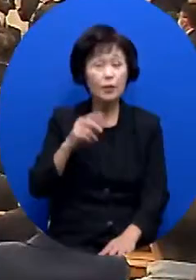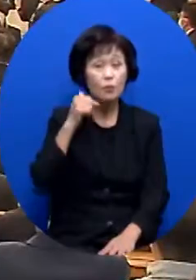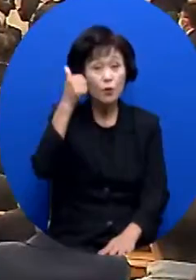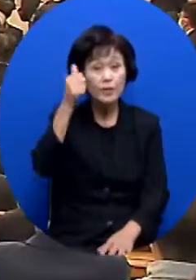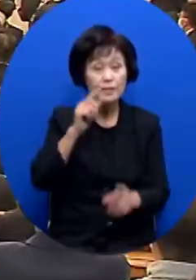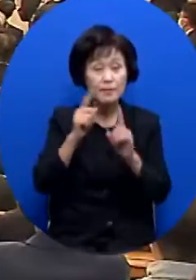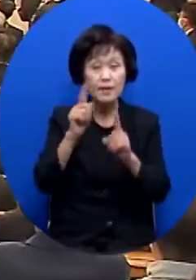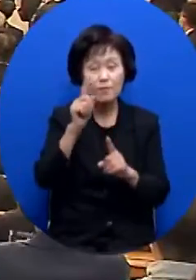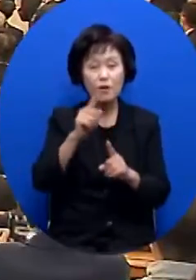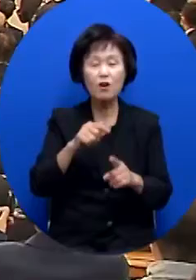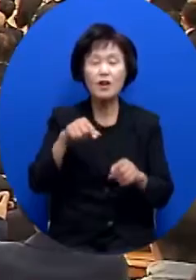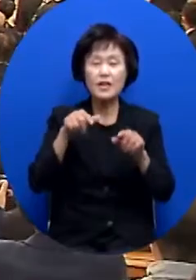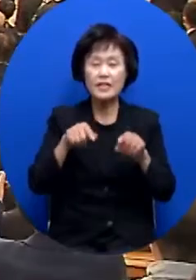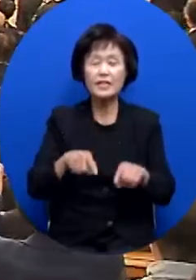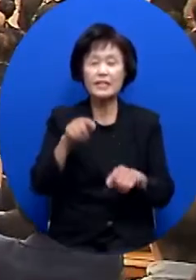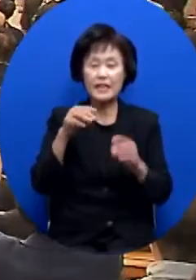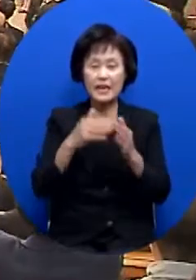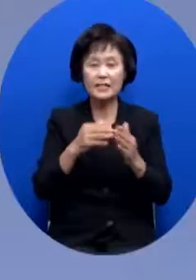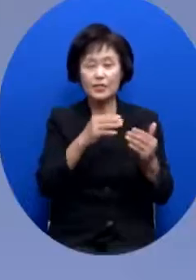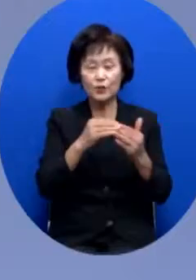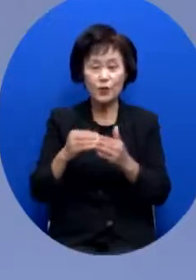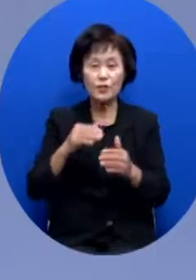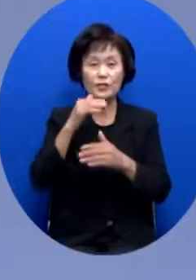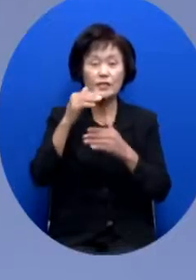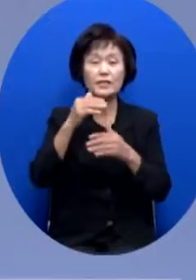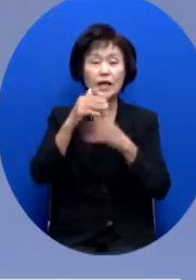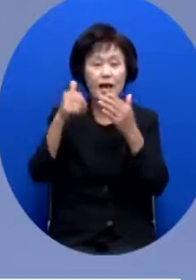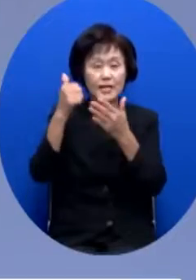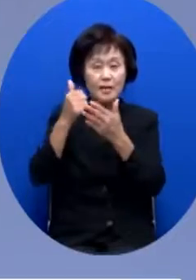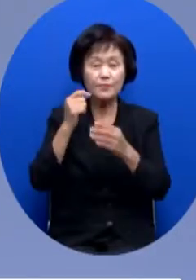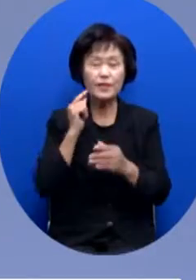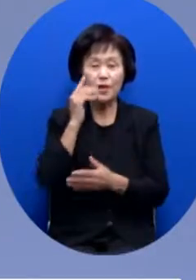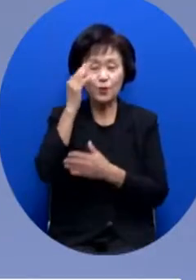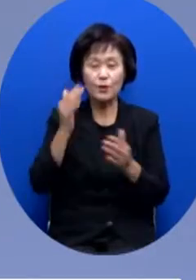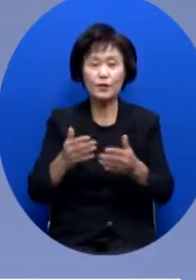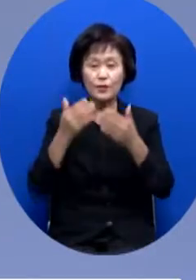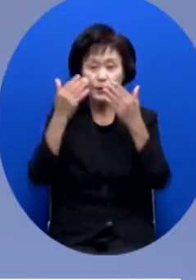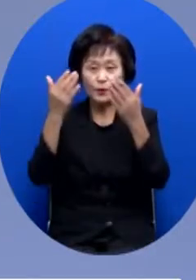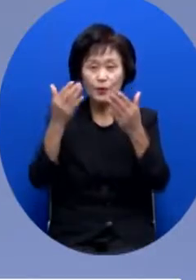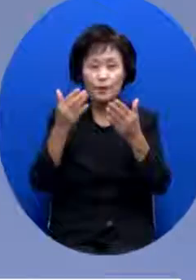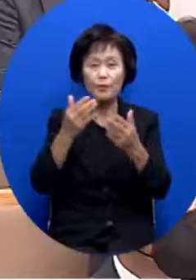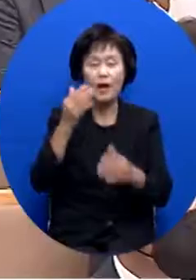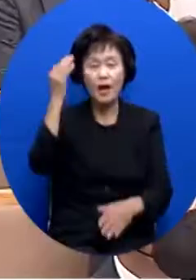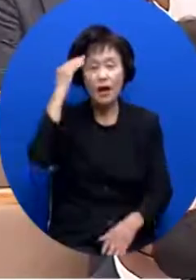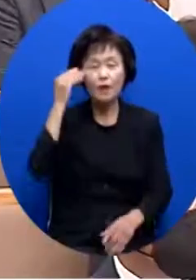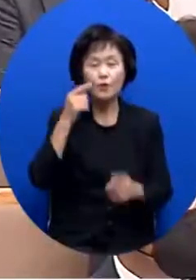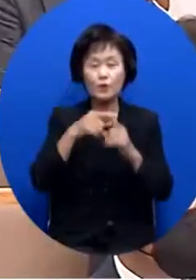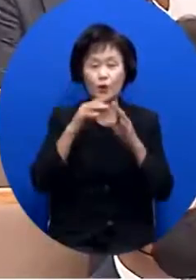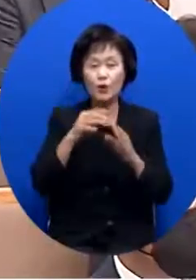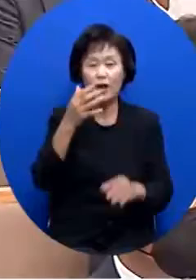주신 하나님께 영광을 돌린다며 예장통합총회가 한국교회에 선한 영향력을 주고